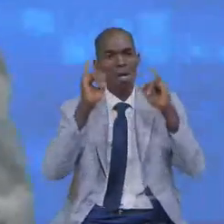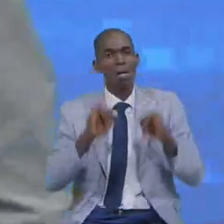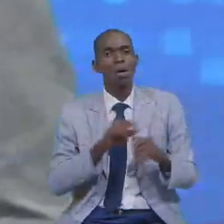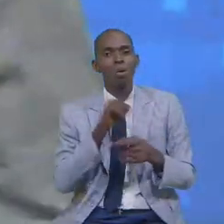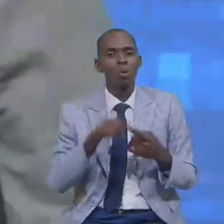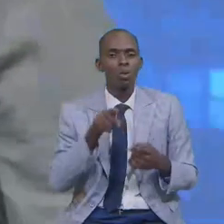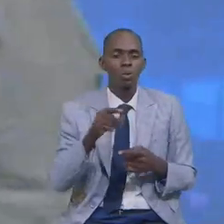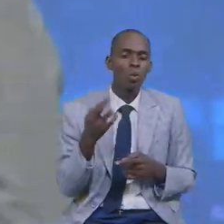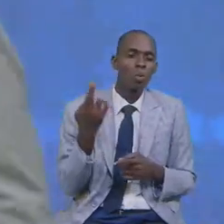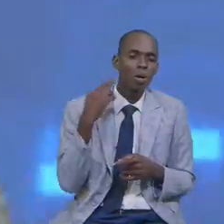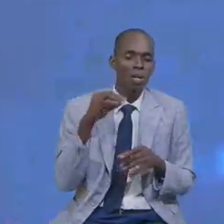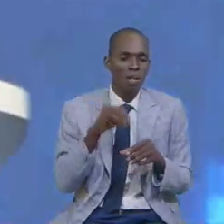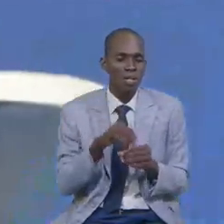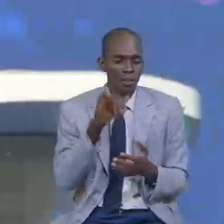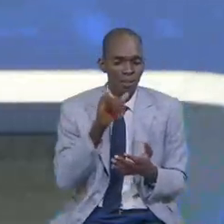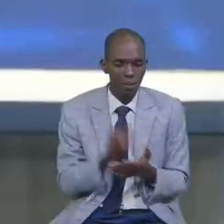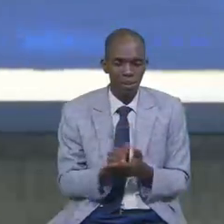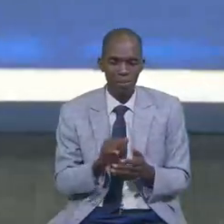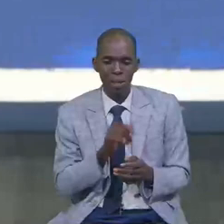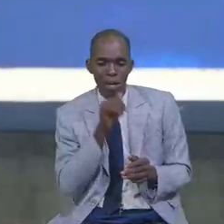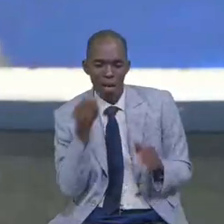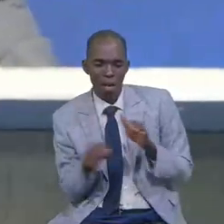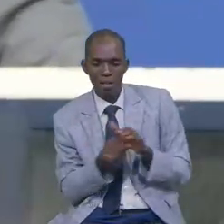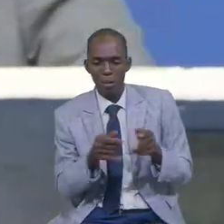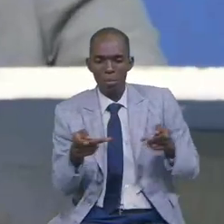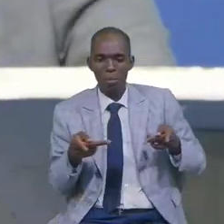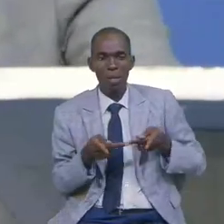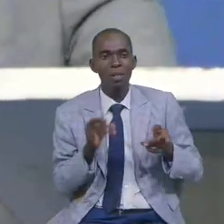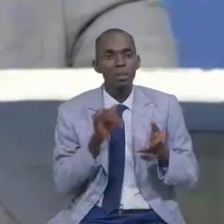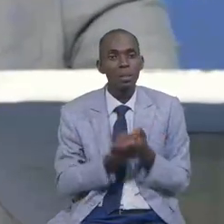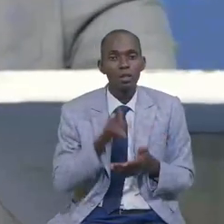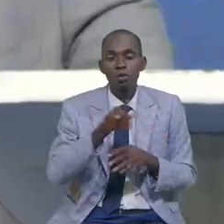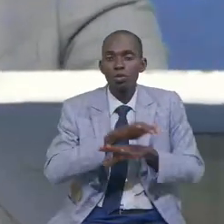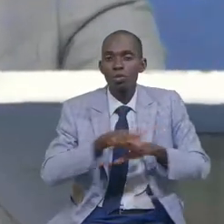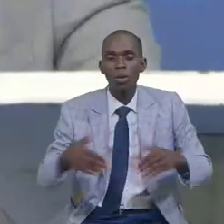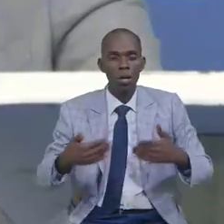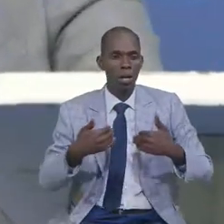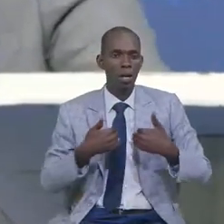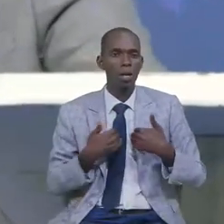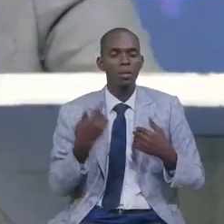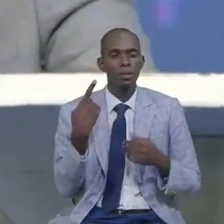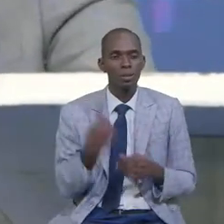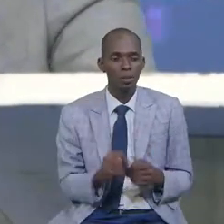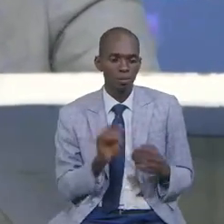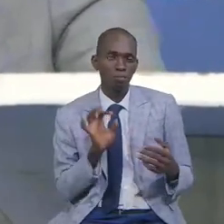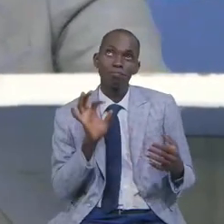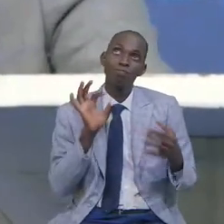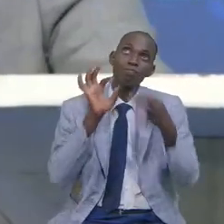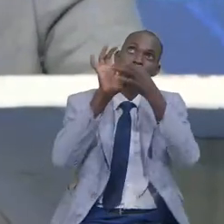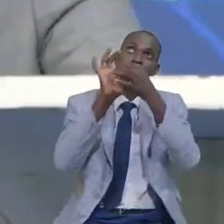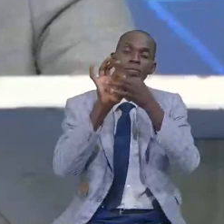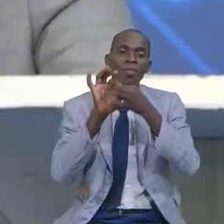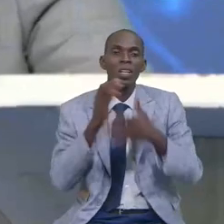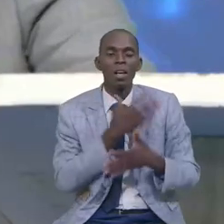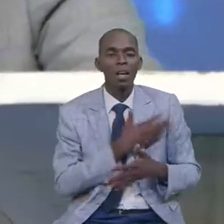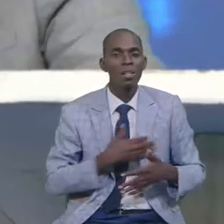vous étiez dans ce coin là-bas, vous n'aviez pas la connexion et le lien et